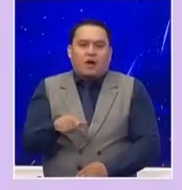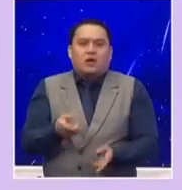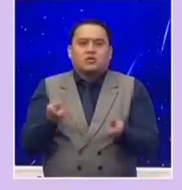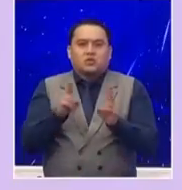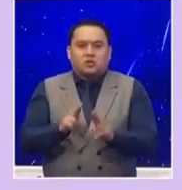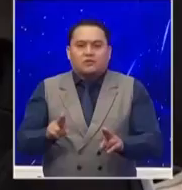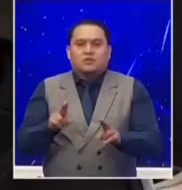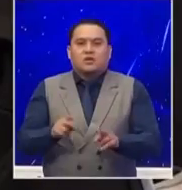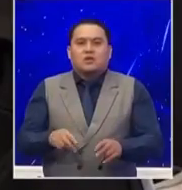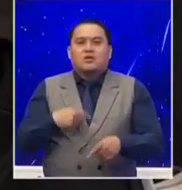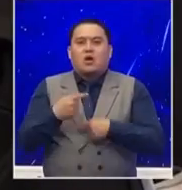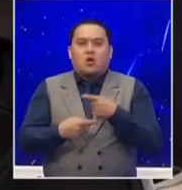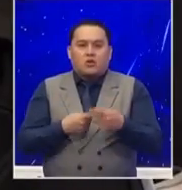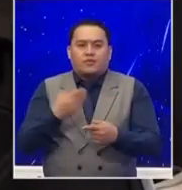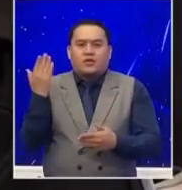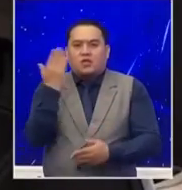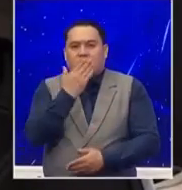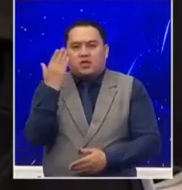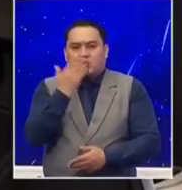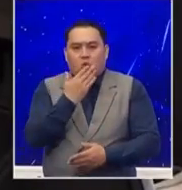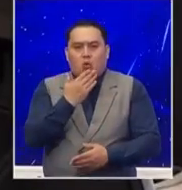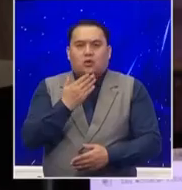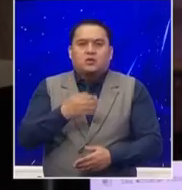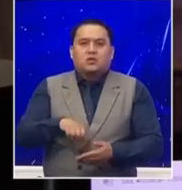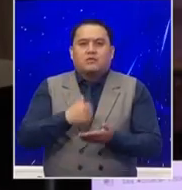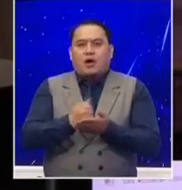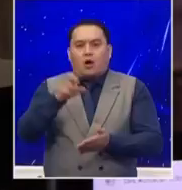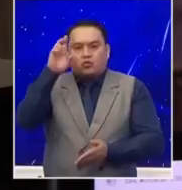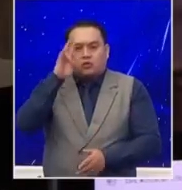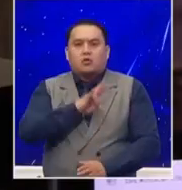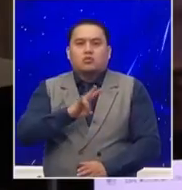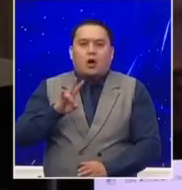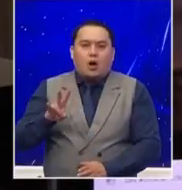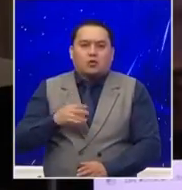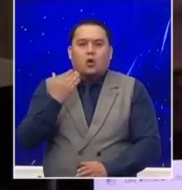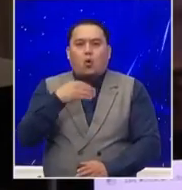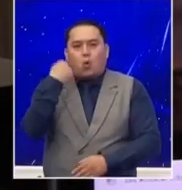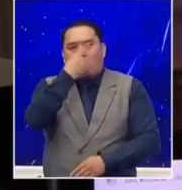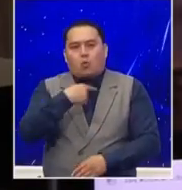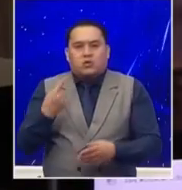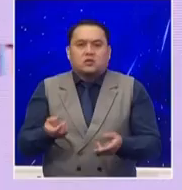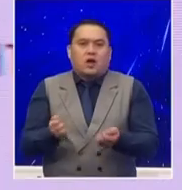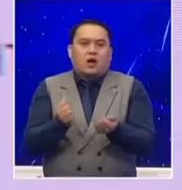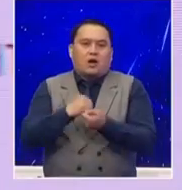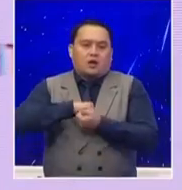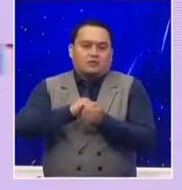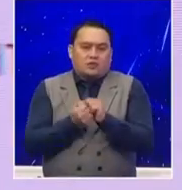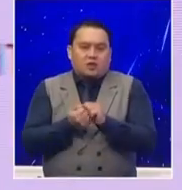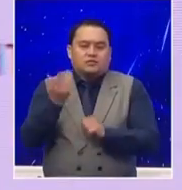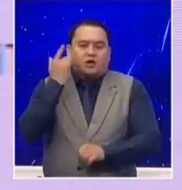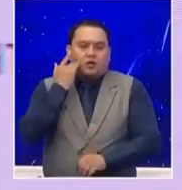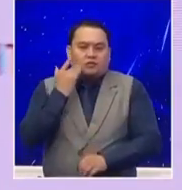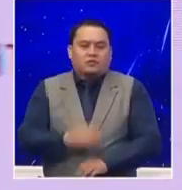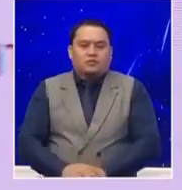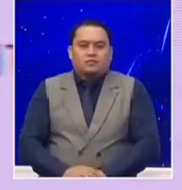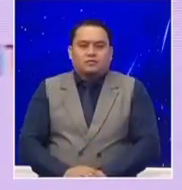оставившим неизгладимый след в отечественном кинематографе. Эльбасы выразил уверенность, что его яркий образ навсегда запомнится публике, говорится в